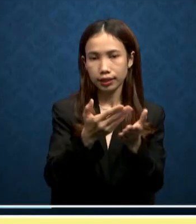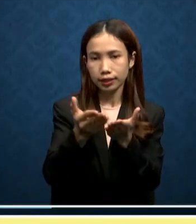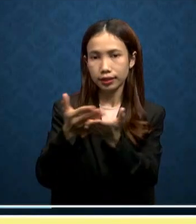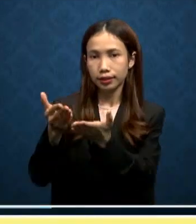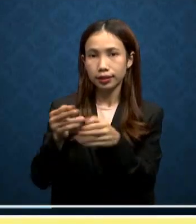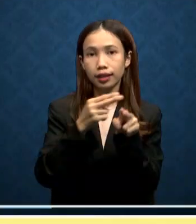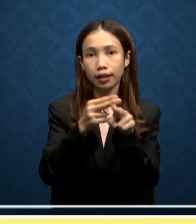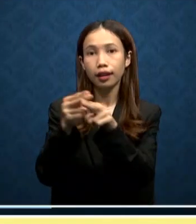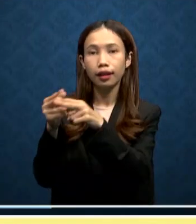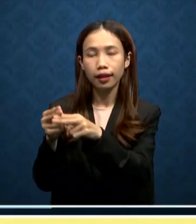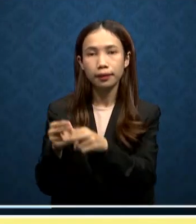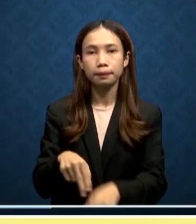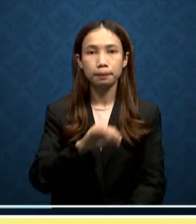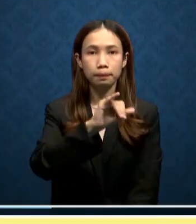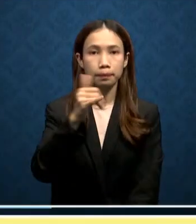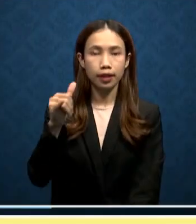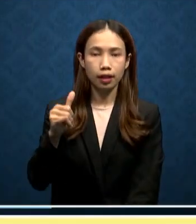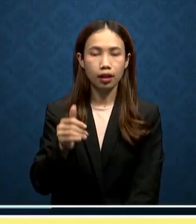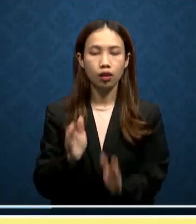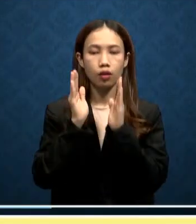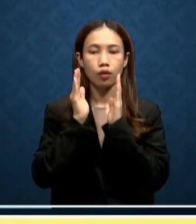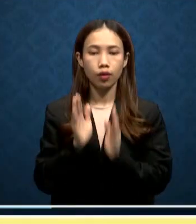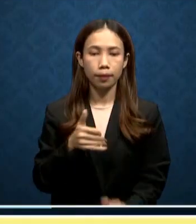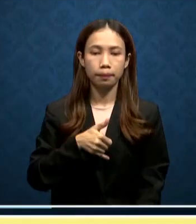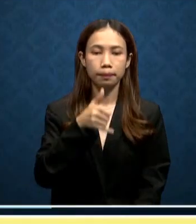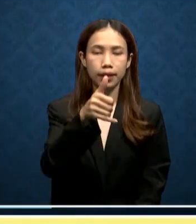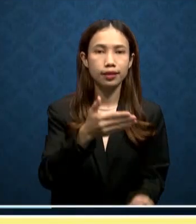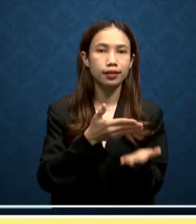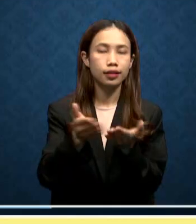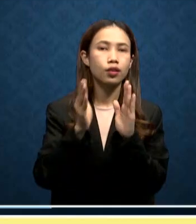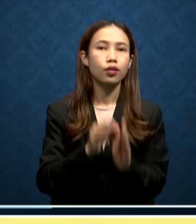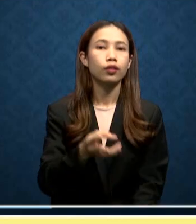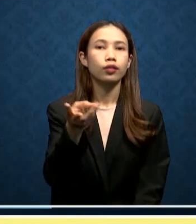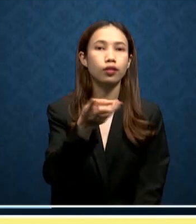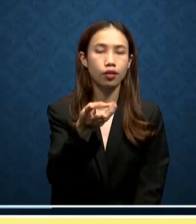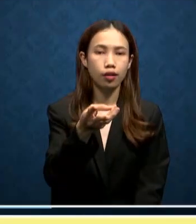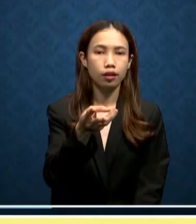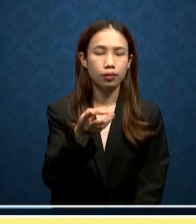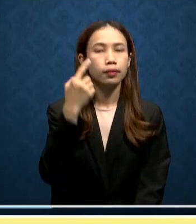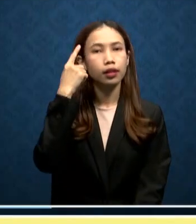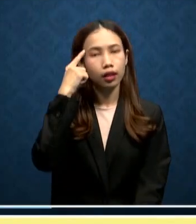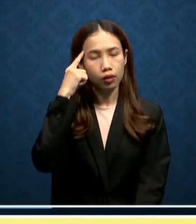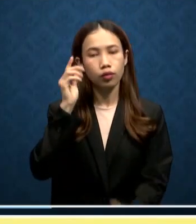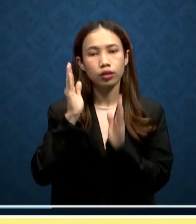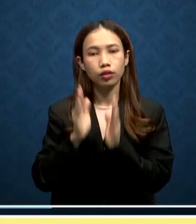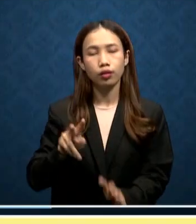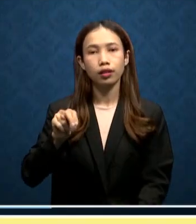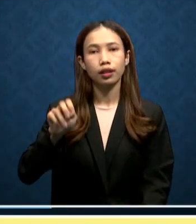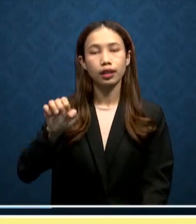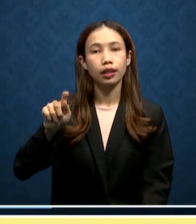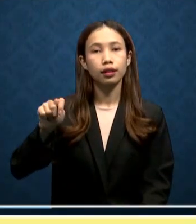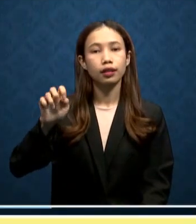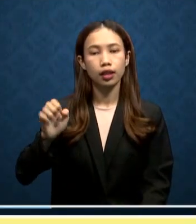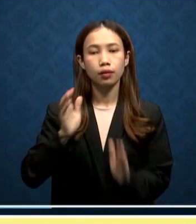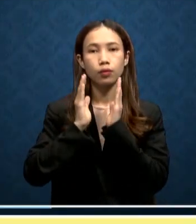รายเอ่อรายคนที่มาประมูลอาจจะน้อยนะผมเข้าใจว่าส่วนหนึ่งเป็นนิติบุคคลที่เข้ามาประมูล